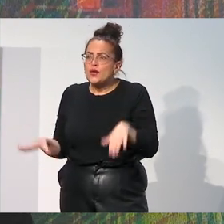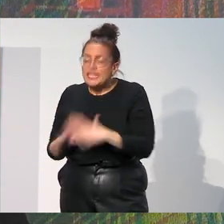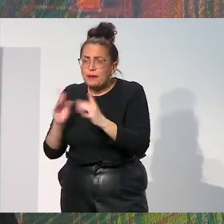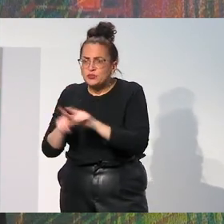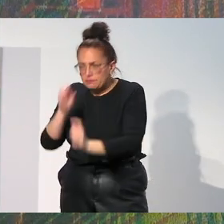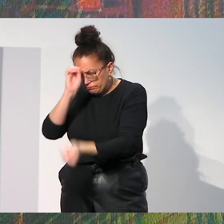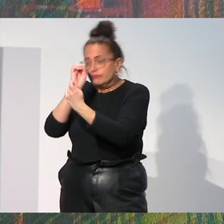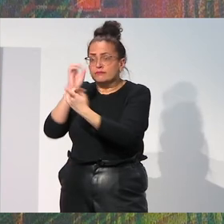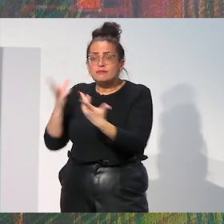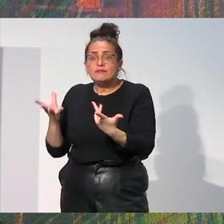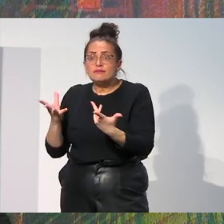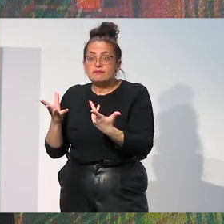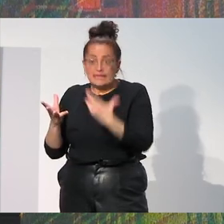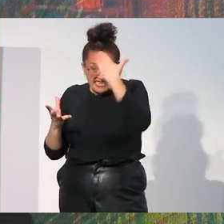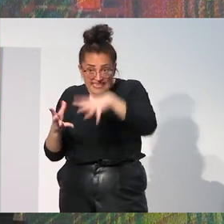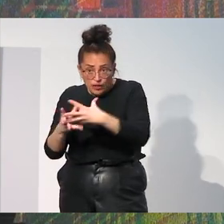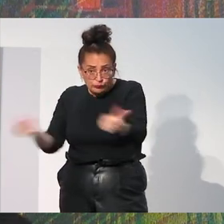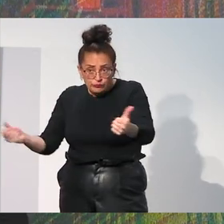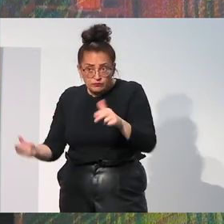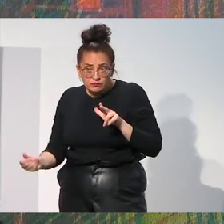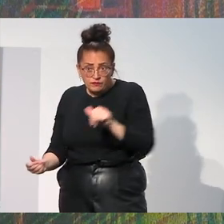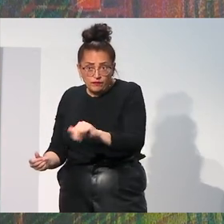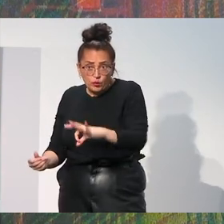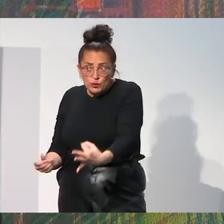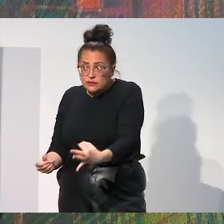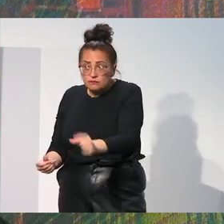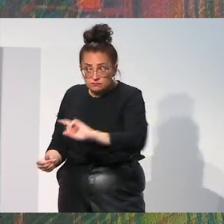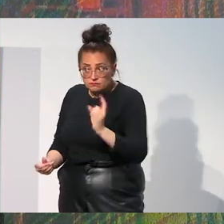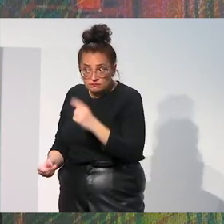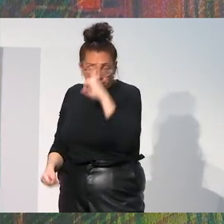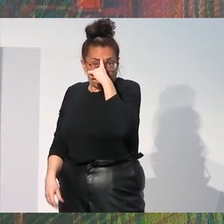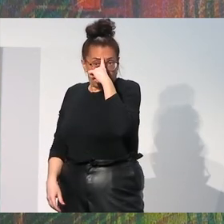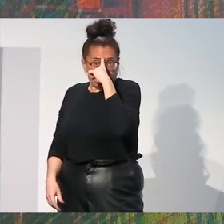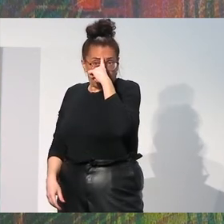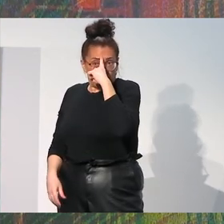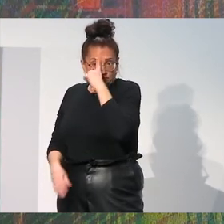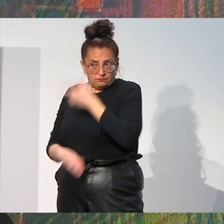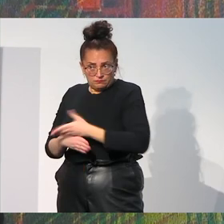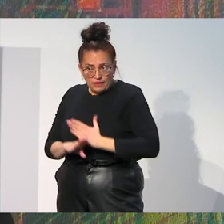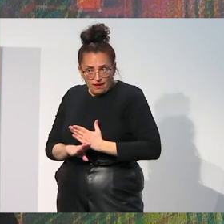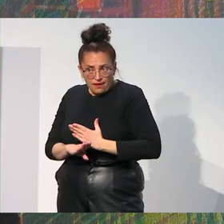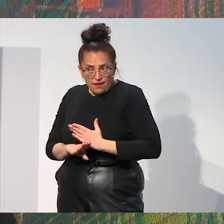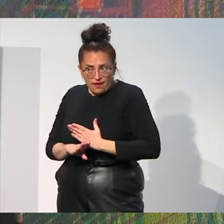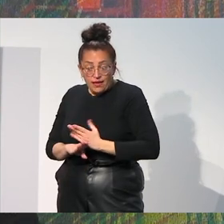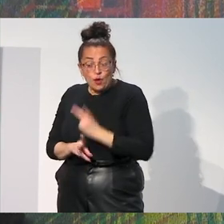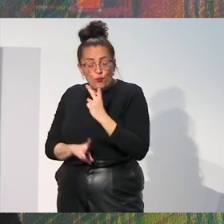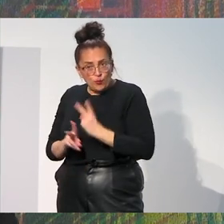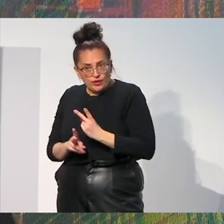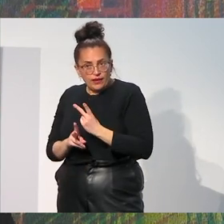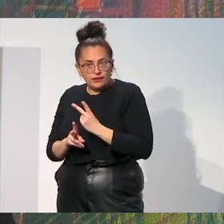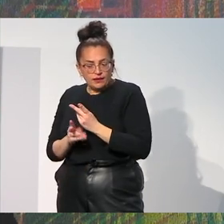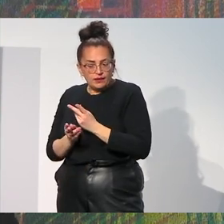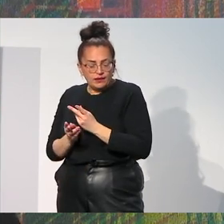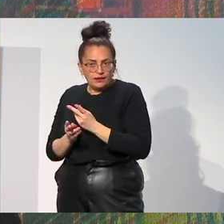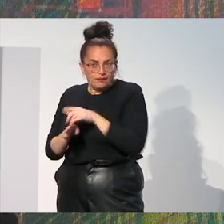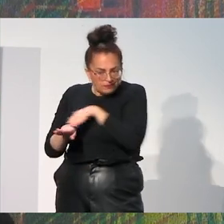une extinction qui est proche. Alors, évidemment, il faut en être conscient, mais il faut savoir aussi que ça nous invite à regarder ce que c'est vraiment que la